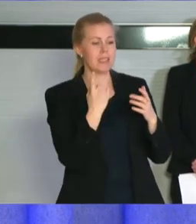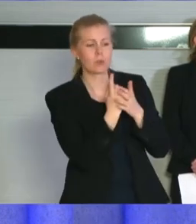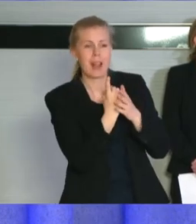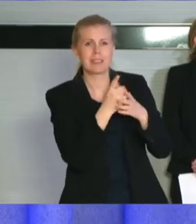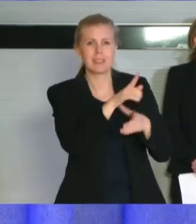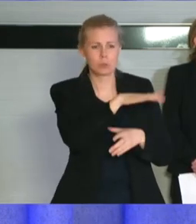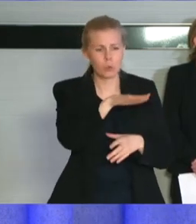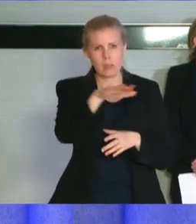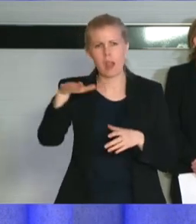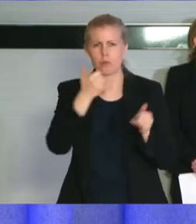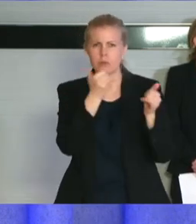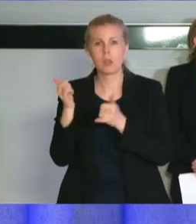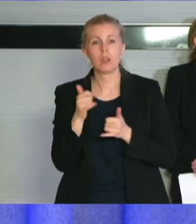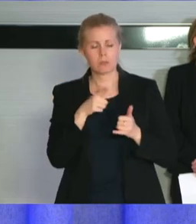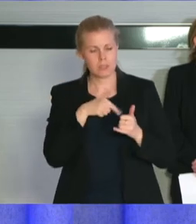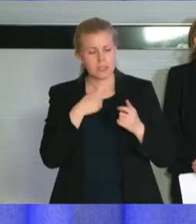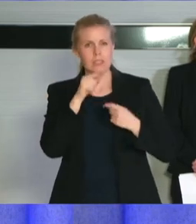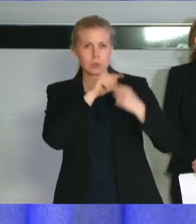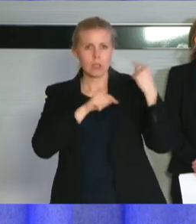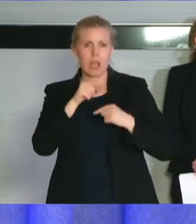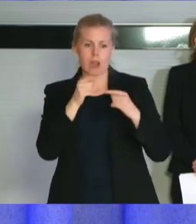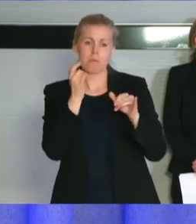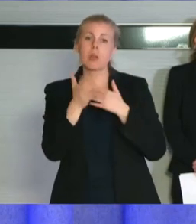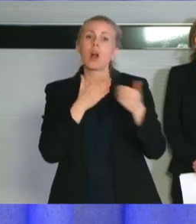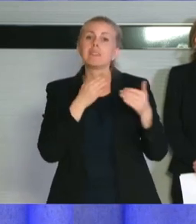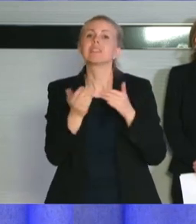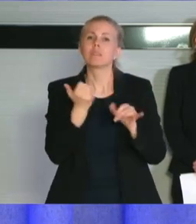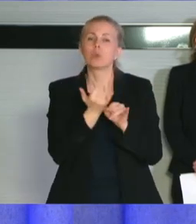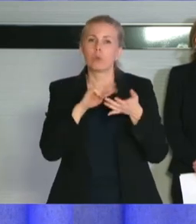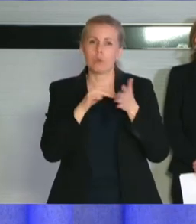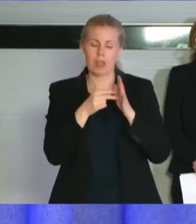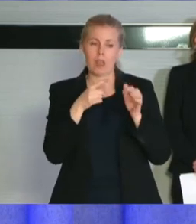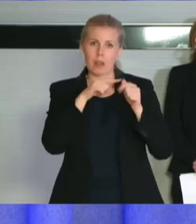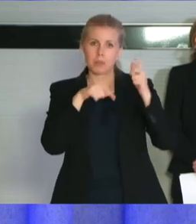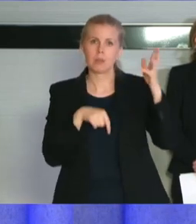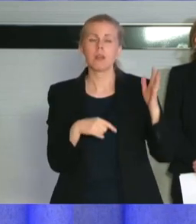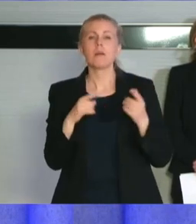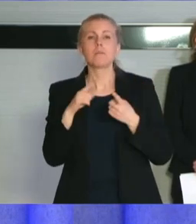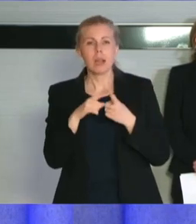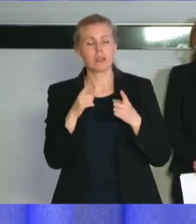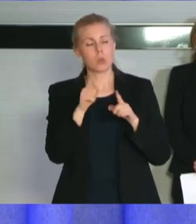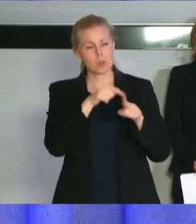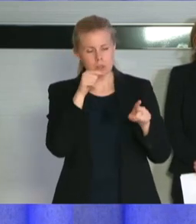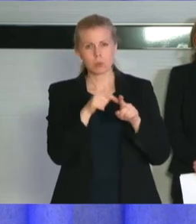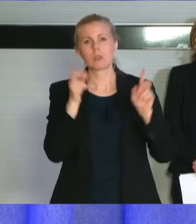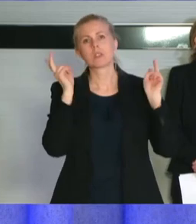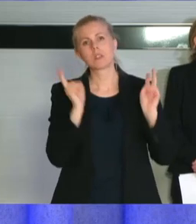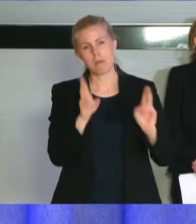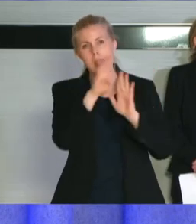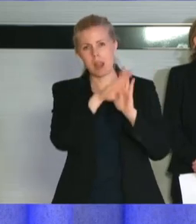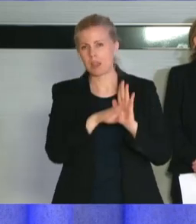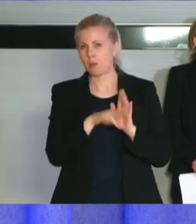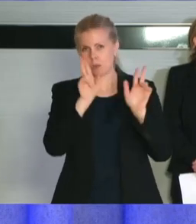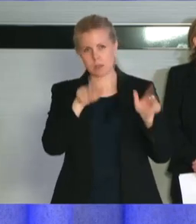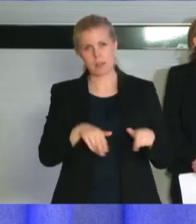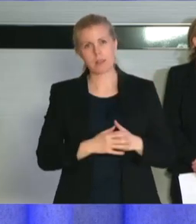ting. Så hele tiden vil det jobbes med praksis rundt disse tingene, men utgangspunktet er samme regelverket. Og det er altså viktig å